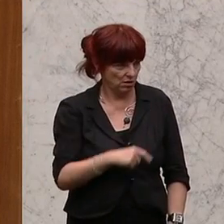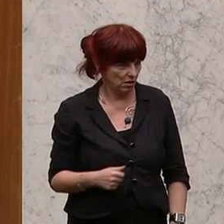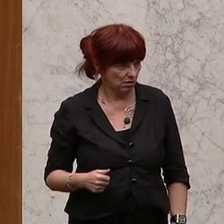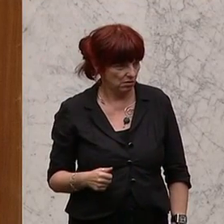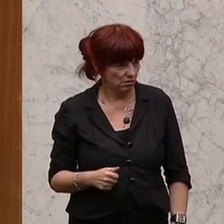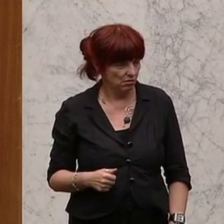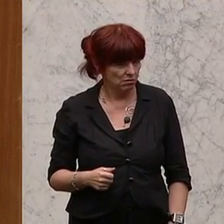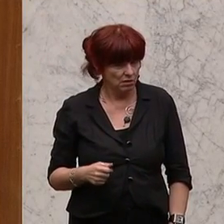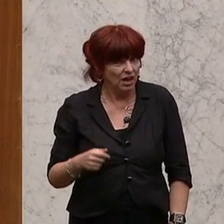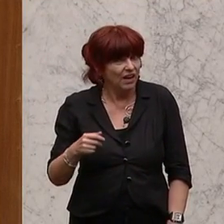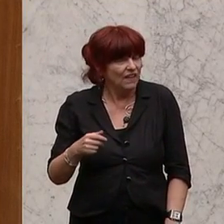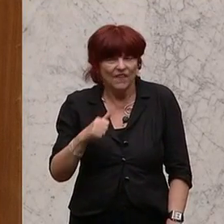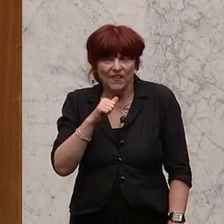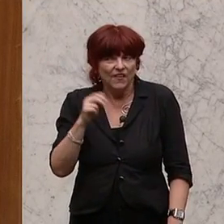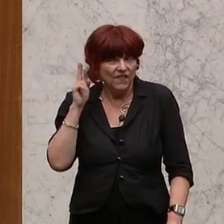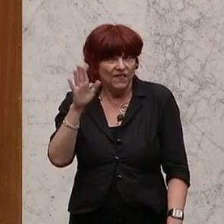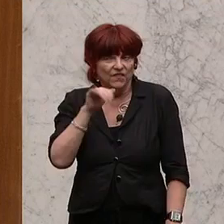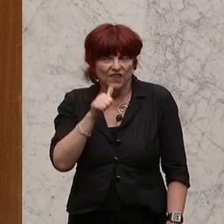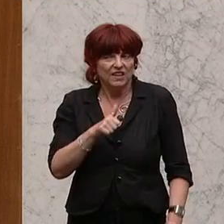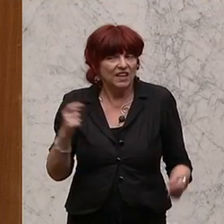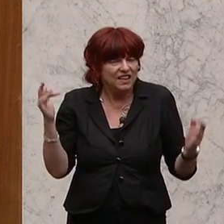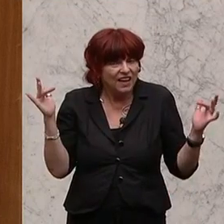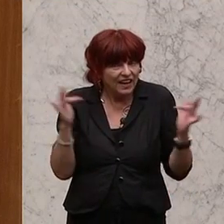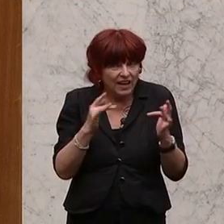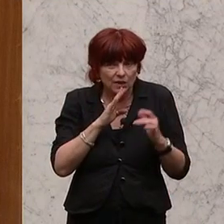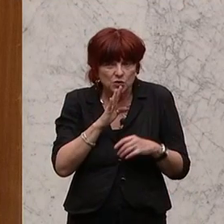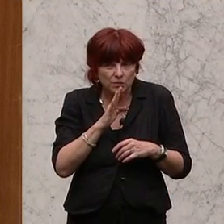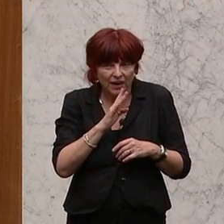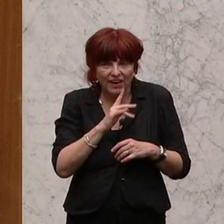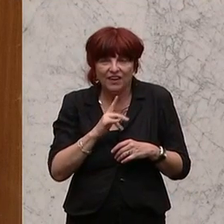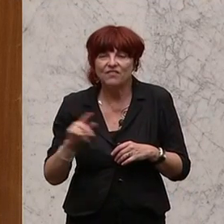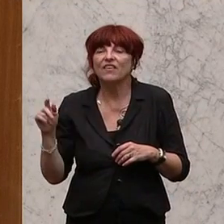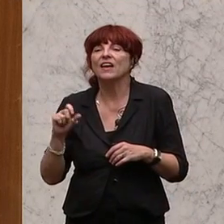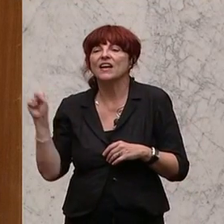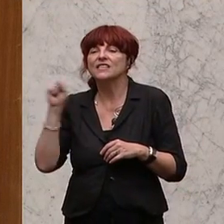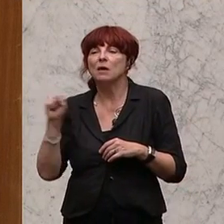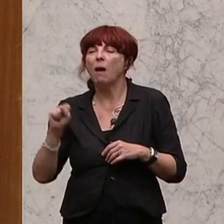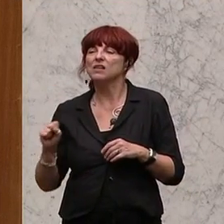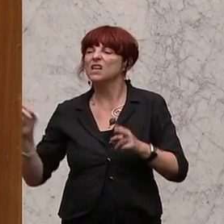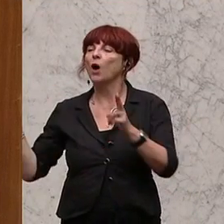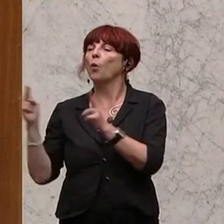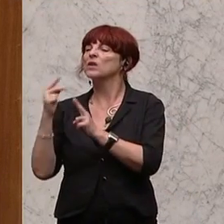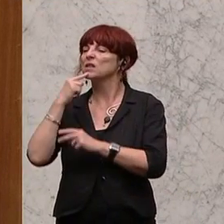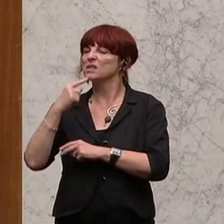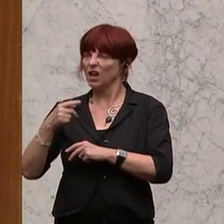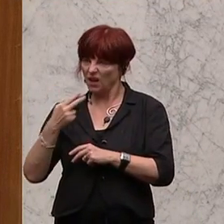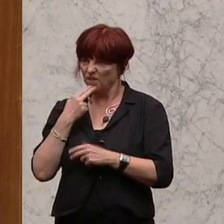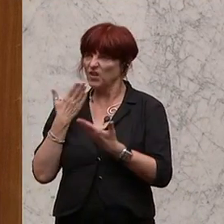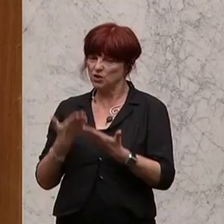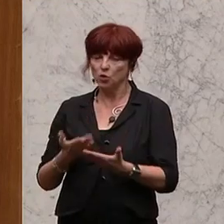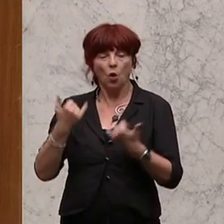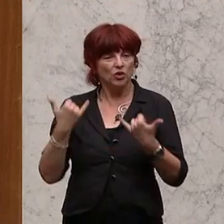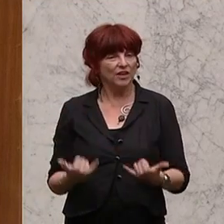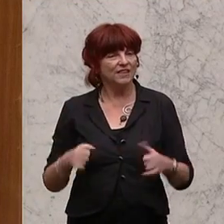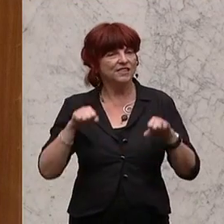Ernstes dagegen stimmen, wenn der Sebastian Kurz sagt, das wollen wir tun. Und jetzt haben Sie die Möglichkeit, hier im Hohen